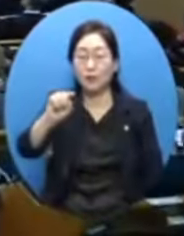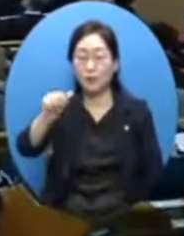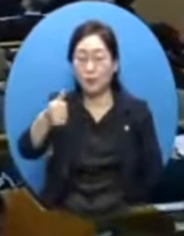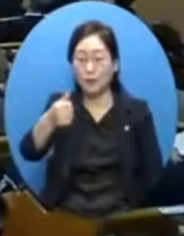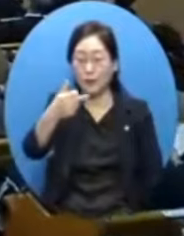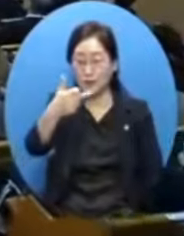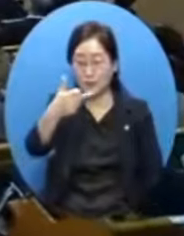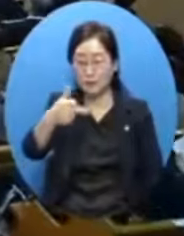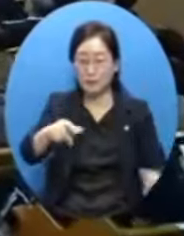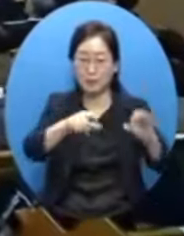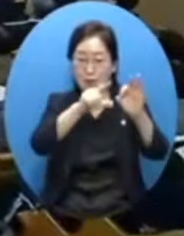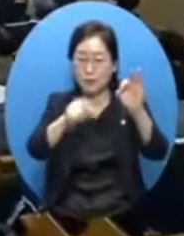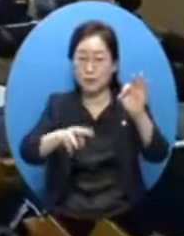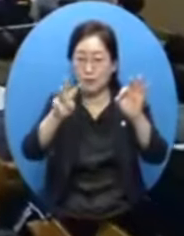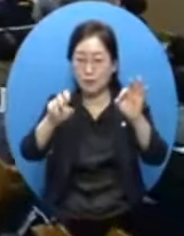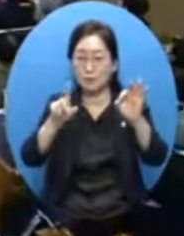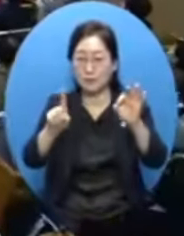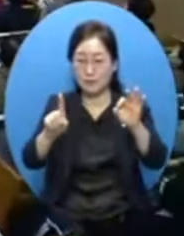1517년 10월 31일